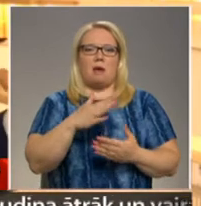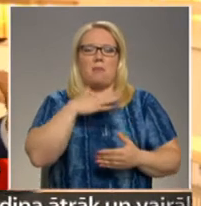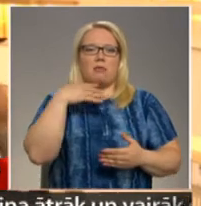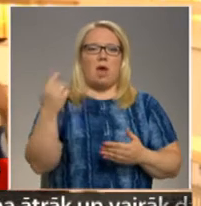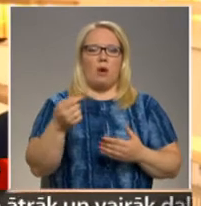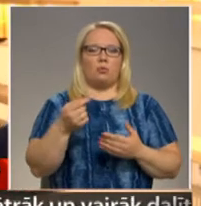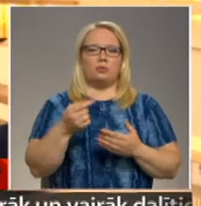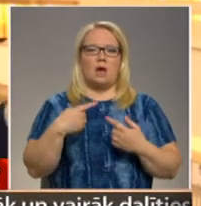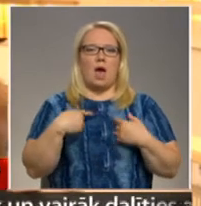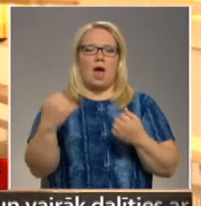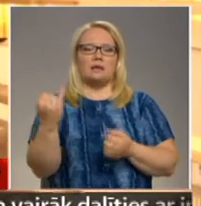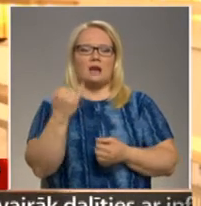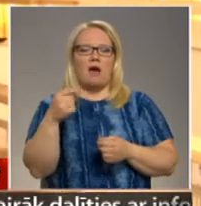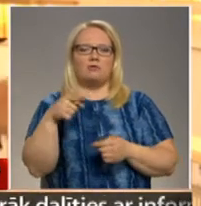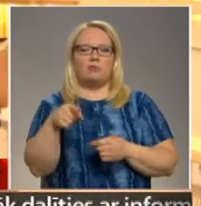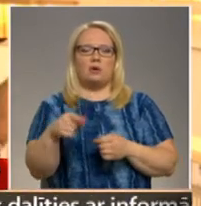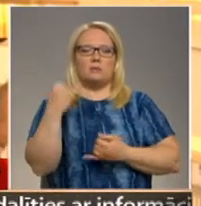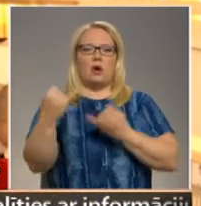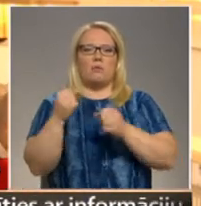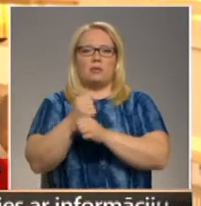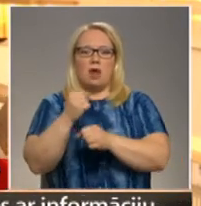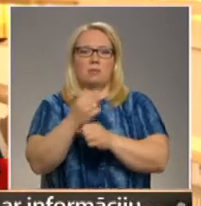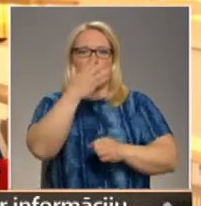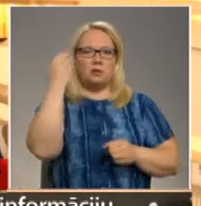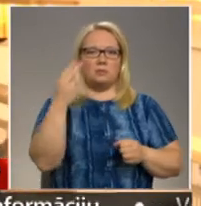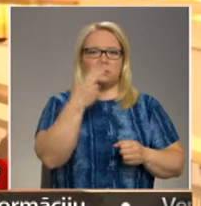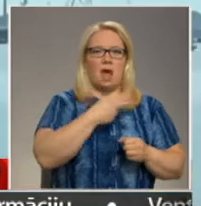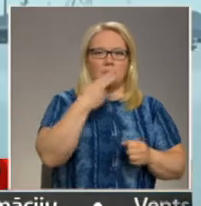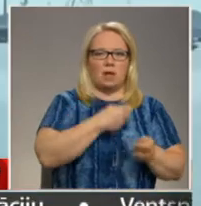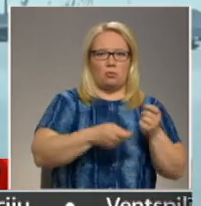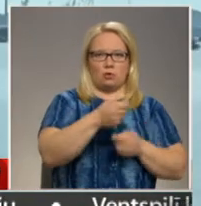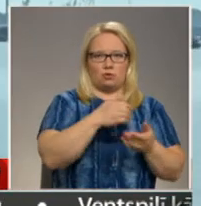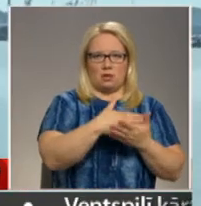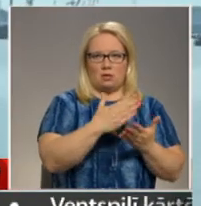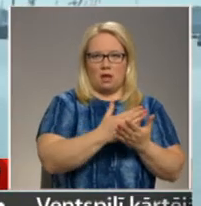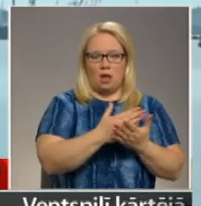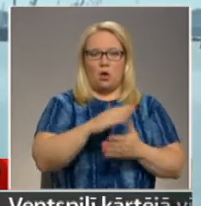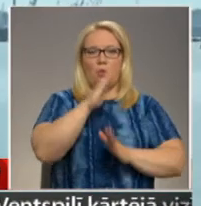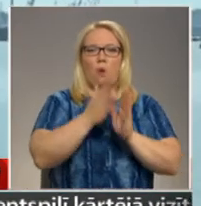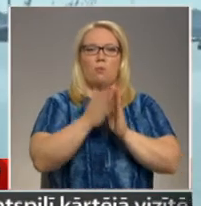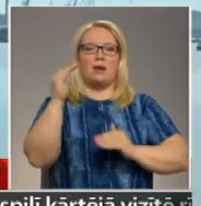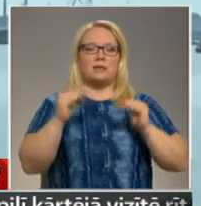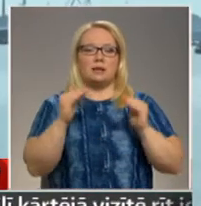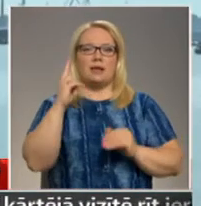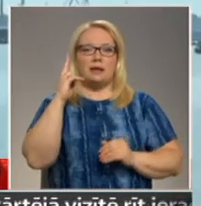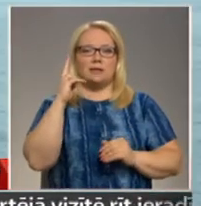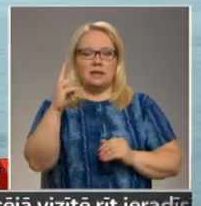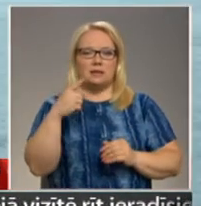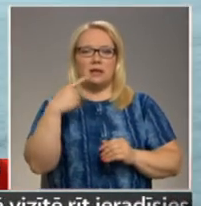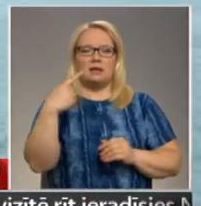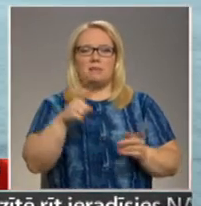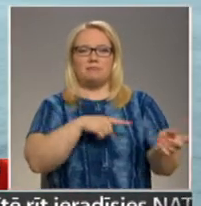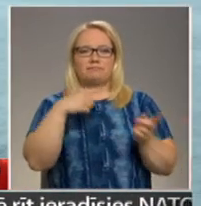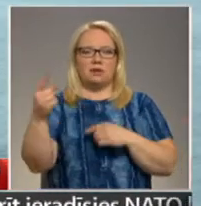to sakopšanas daļu, bet esam aizmirsuši par to saimniecības daļu, saimniekošanas daļu. Kopumā statistika liecina, ka pērno Latvijas uz dzīvi citās